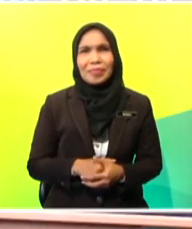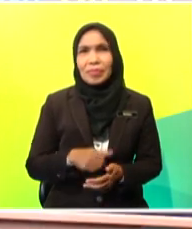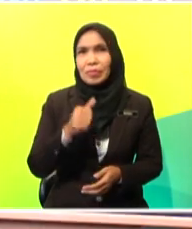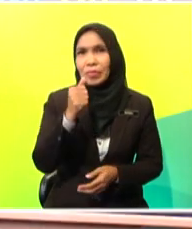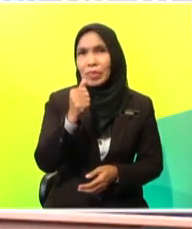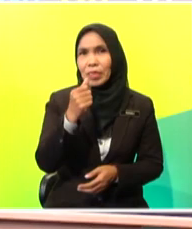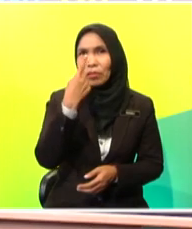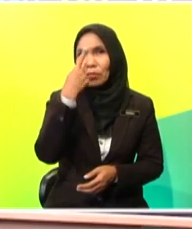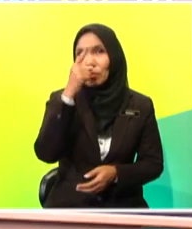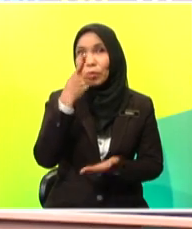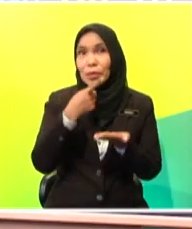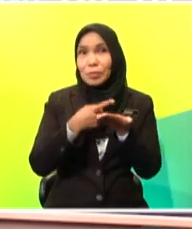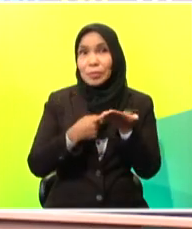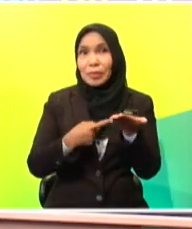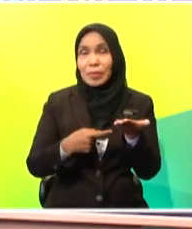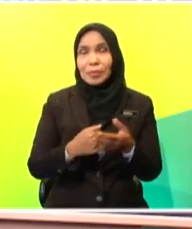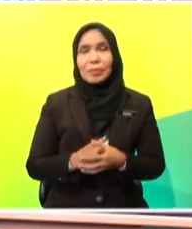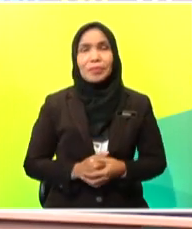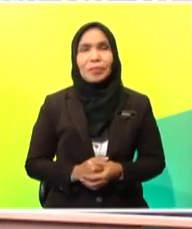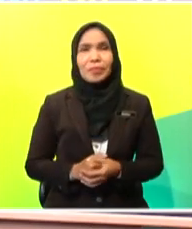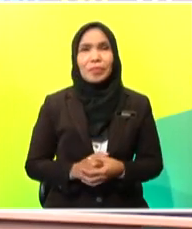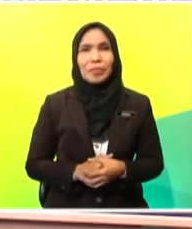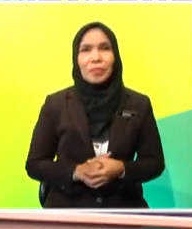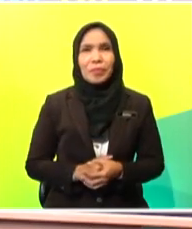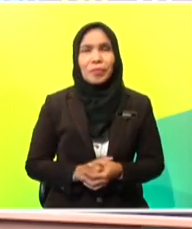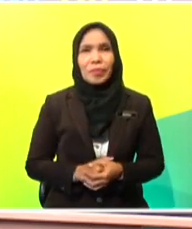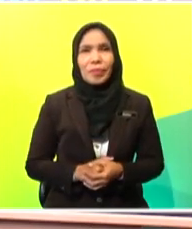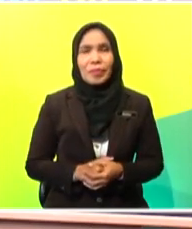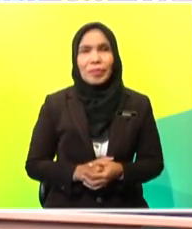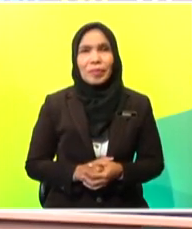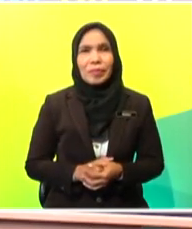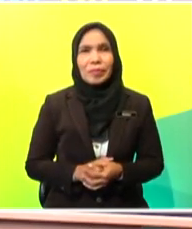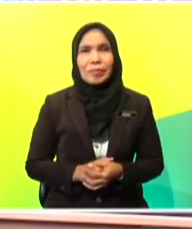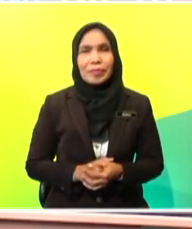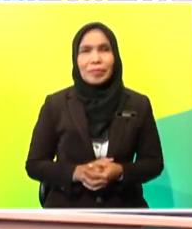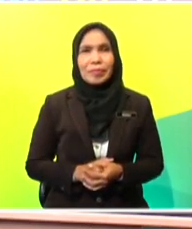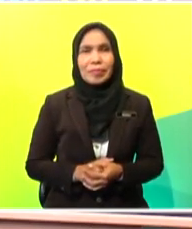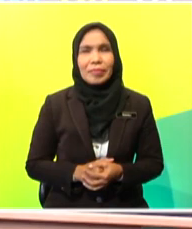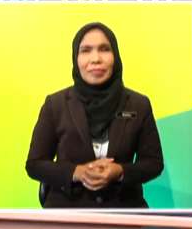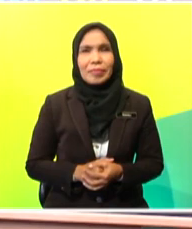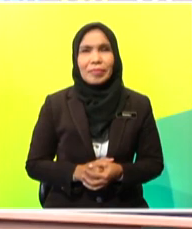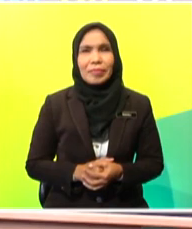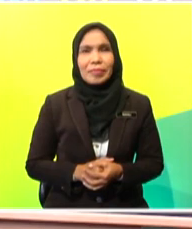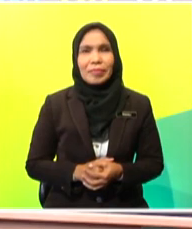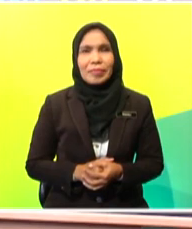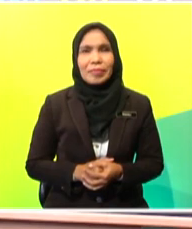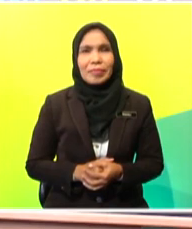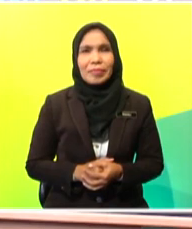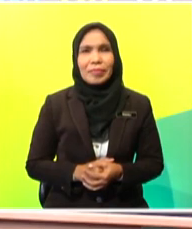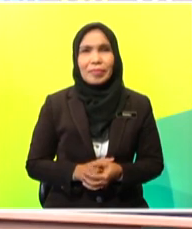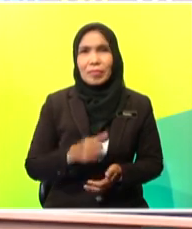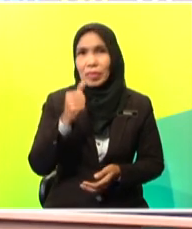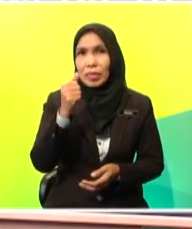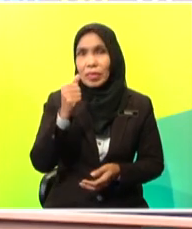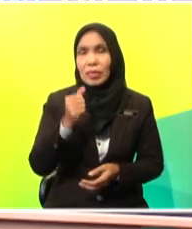apa kak Rina wih gila lebih ingat masuknya Oh huruf ih bentuk yg bentuk